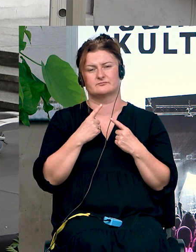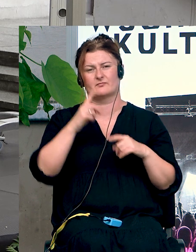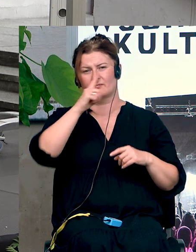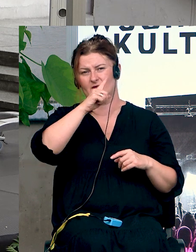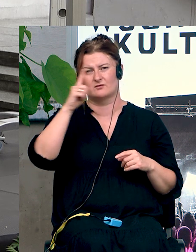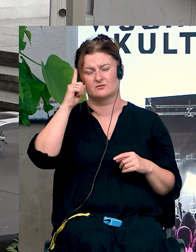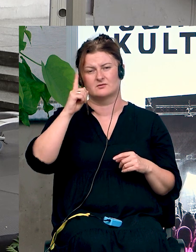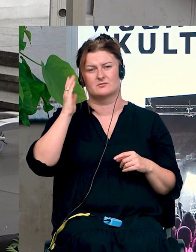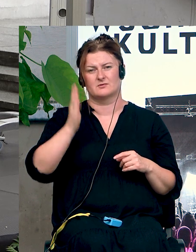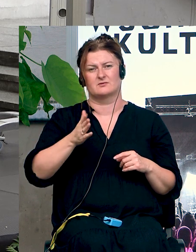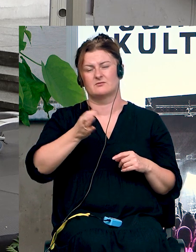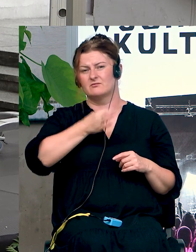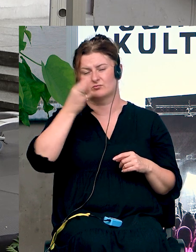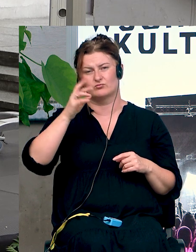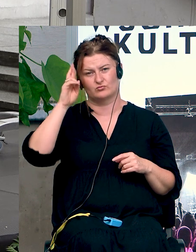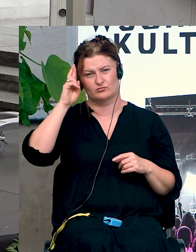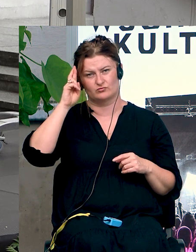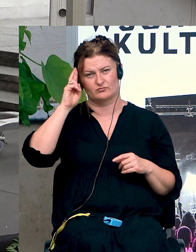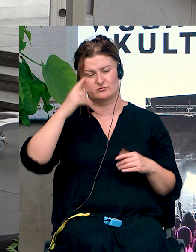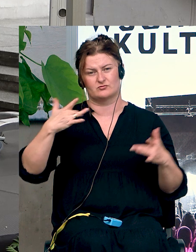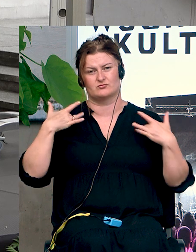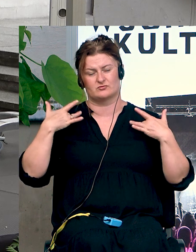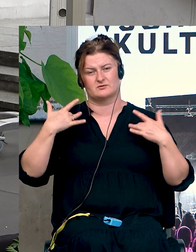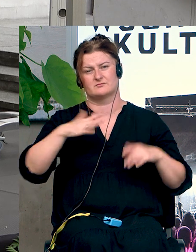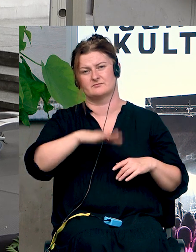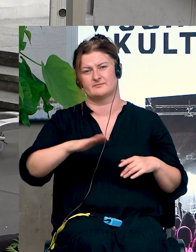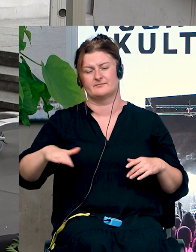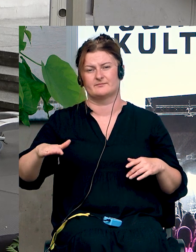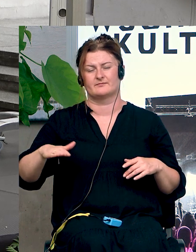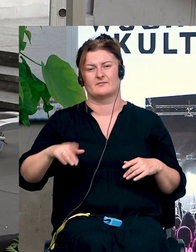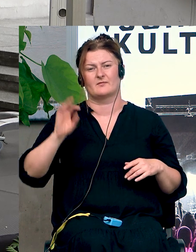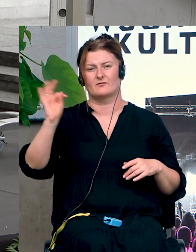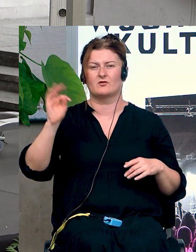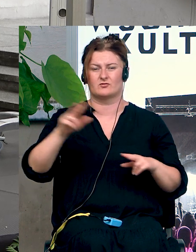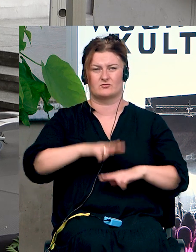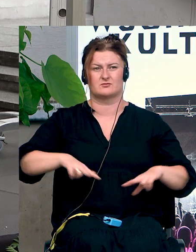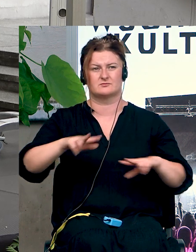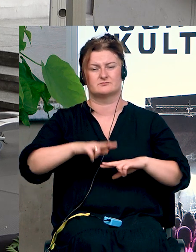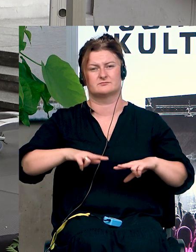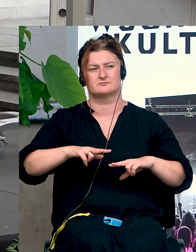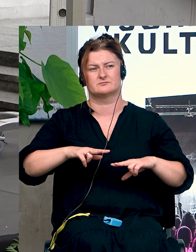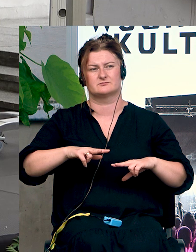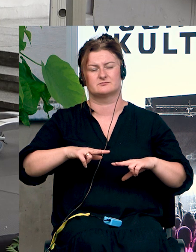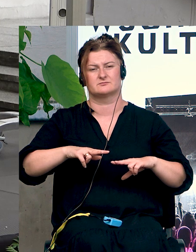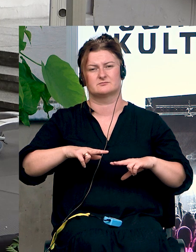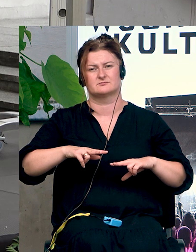будуть краще розуміти життя таких дітей і їх сімей насправді, і більше в це